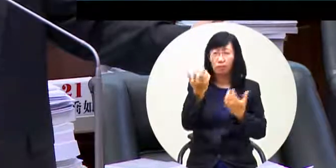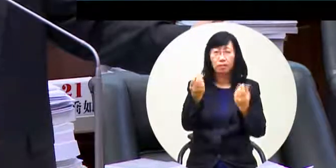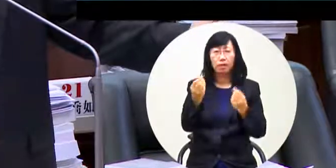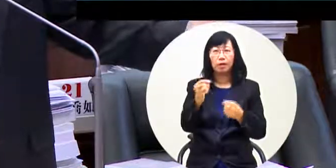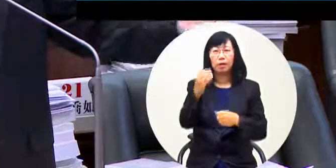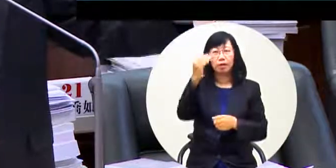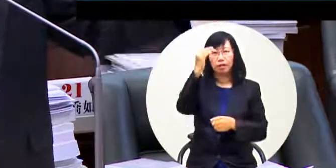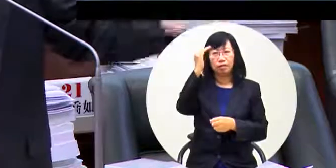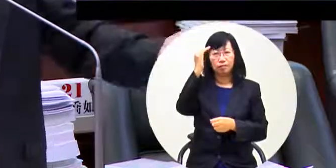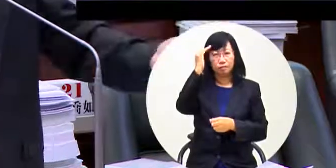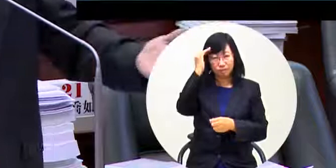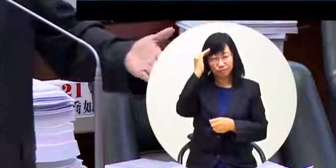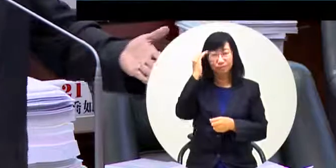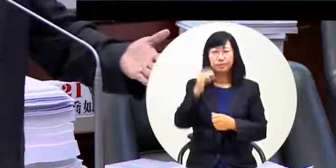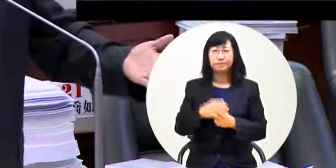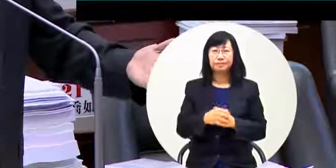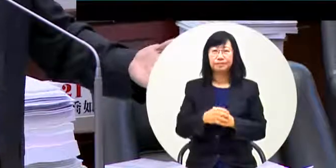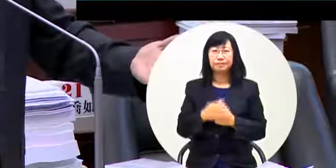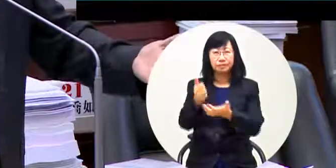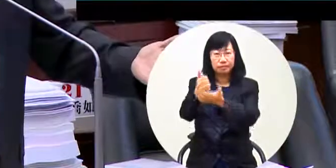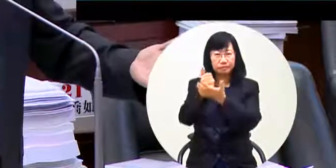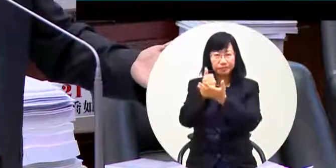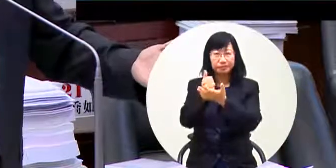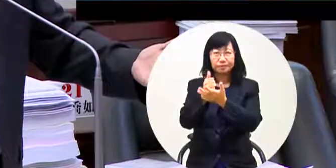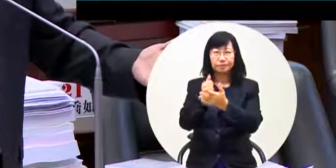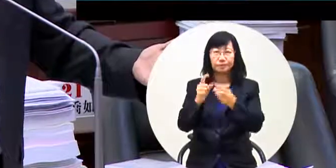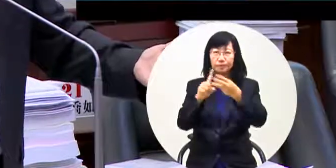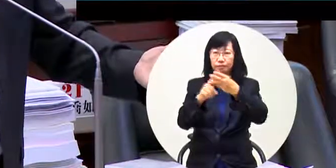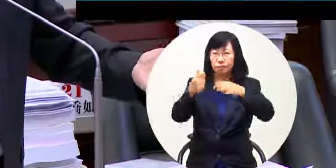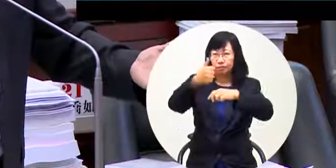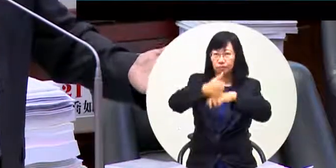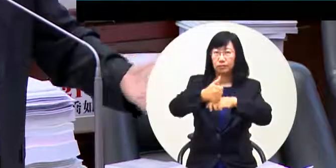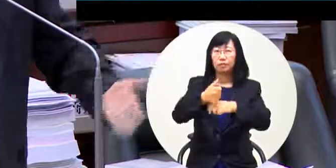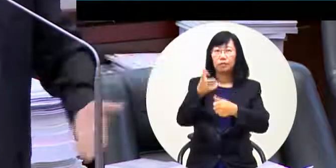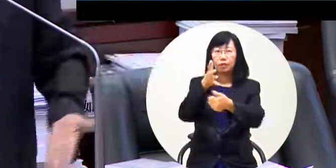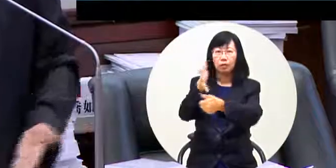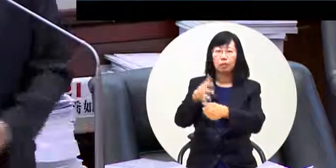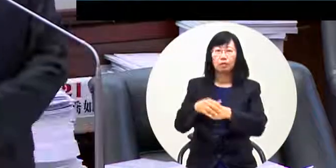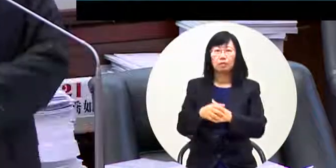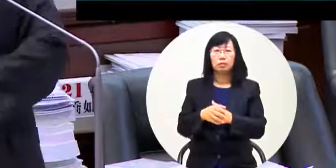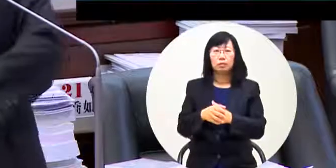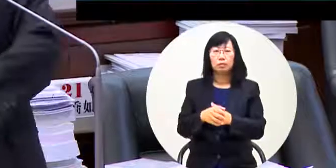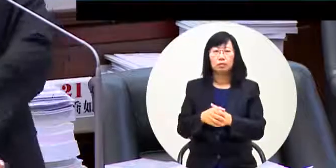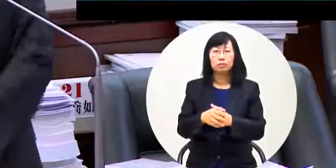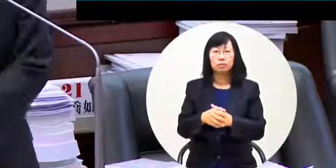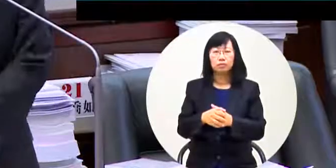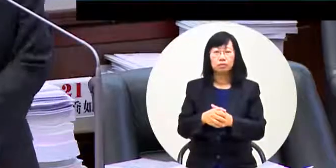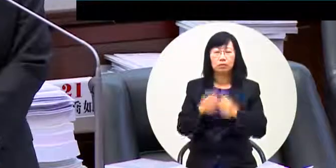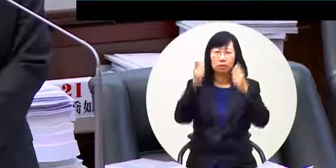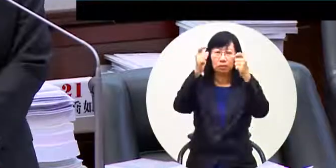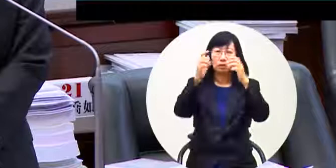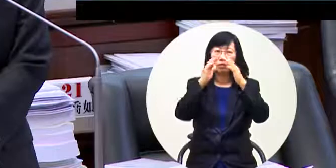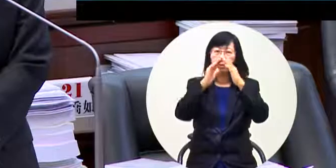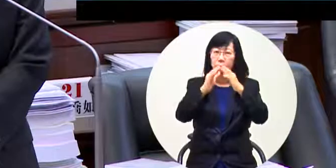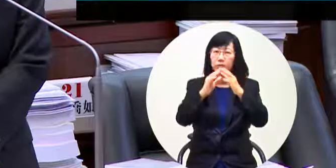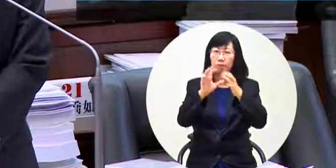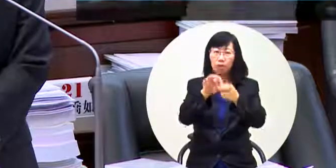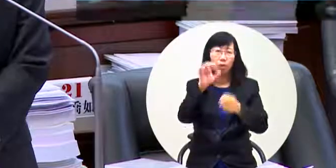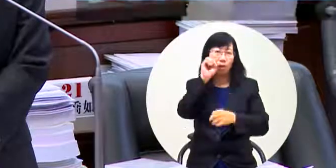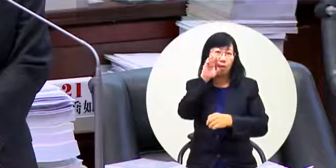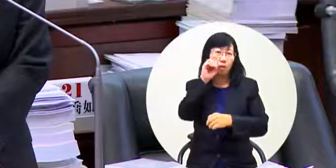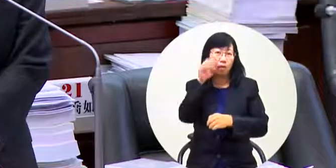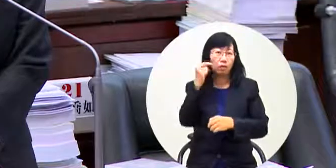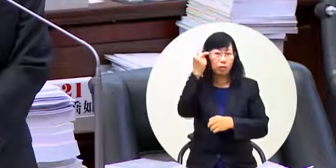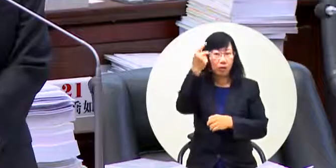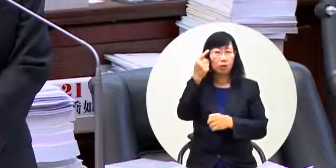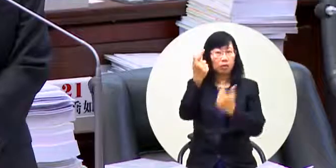哈。我们讲高雄市的市民光荣感，台北市多少？我要